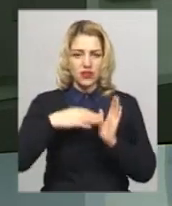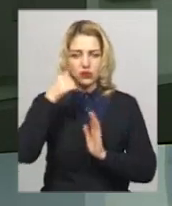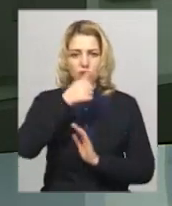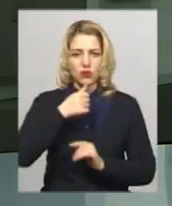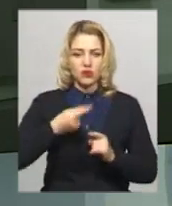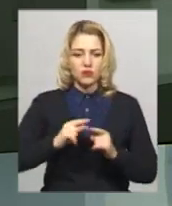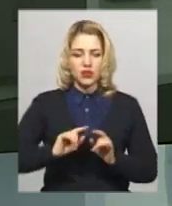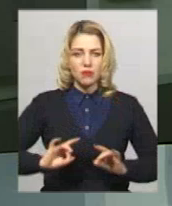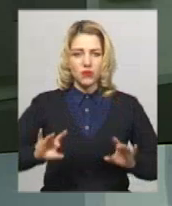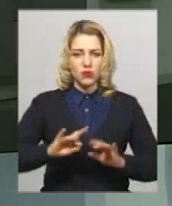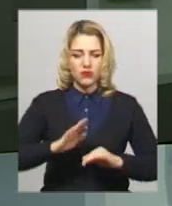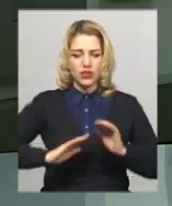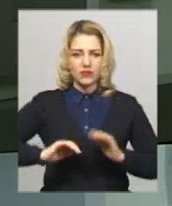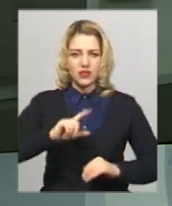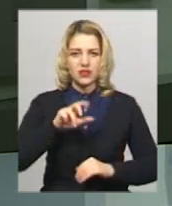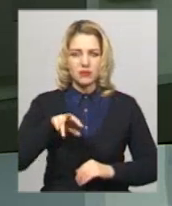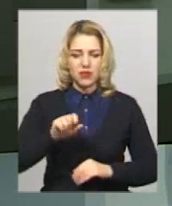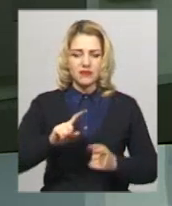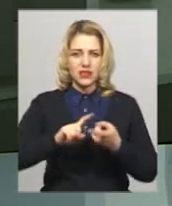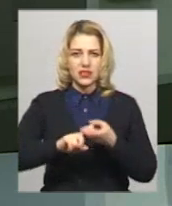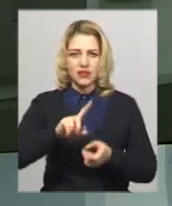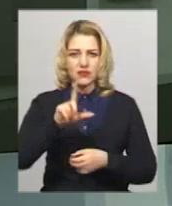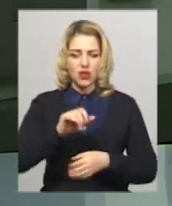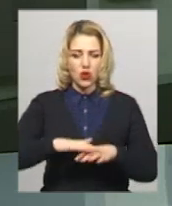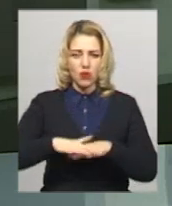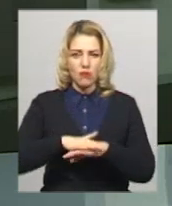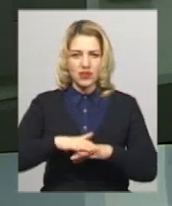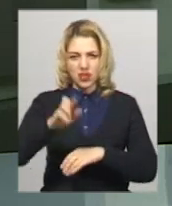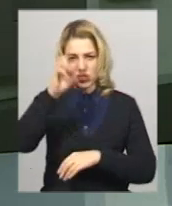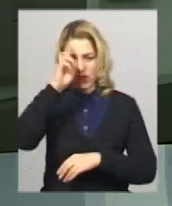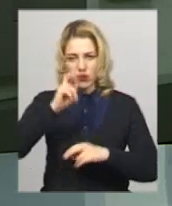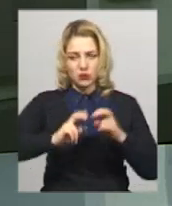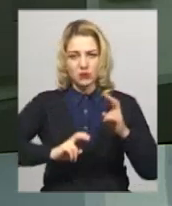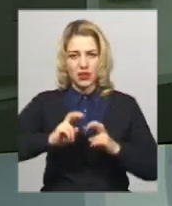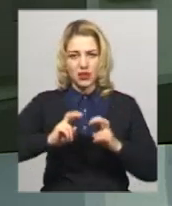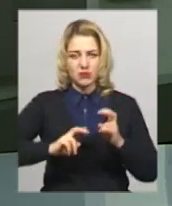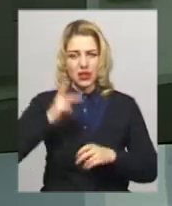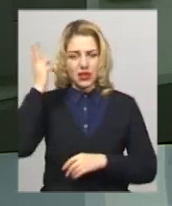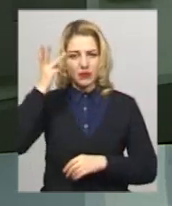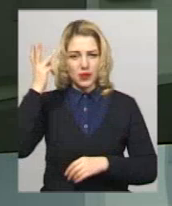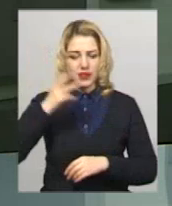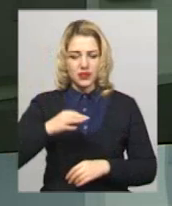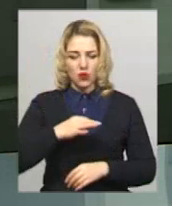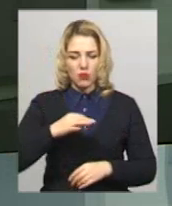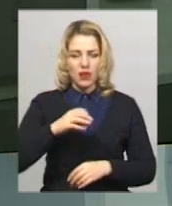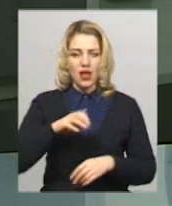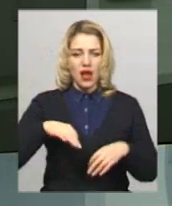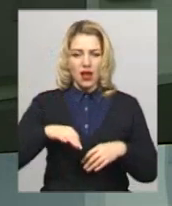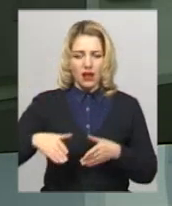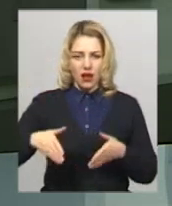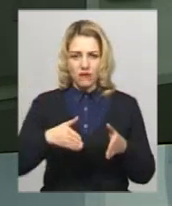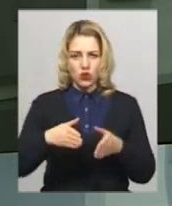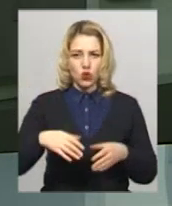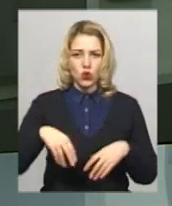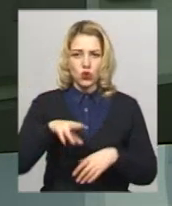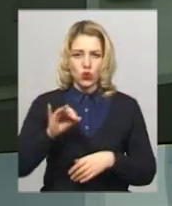це повідомила фахівець із ЗМІ зв'язки з громадськістю із державного підприємства «Хмельницький облавтодор» Наталія Колодій.